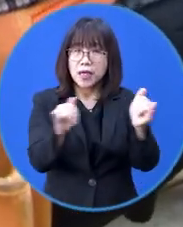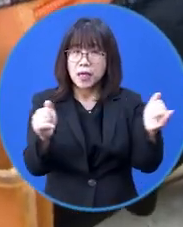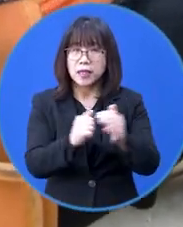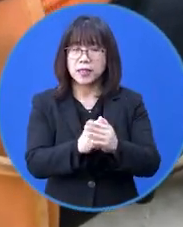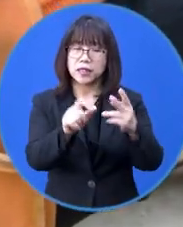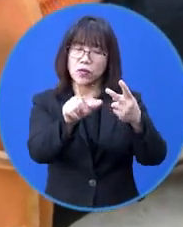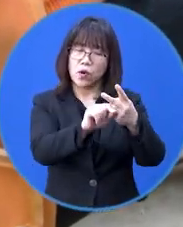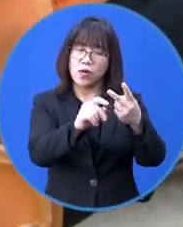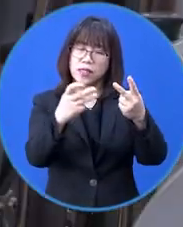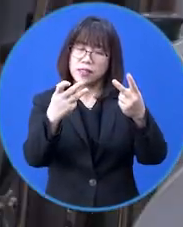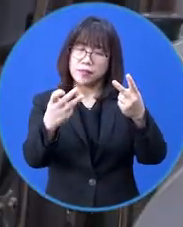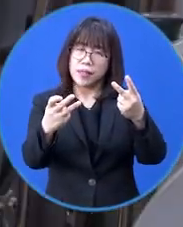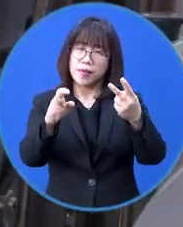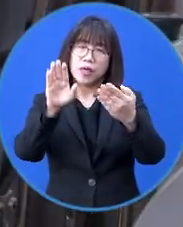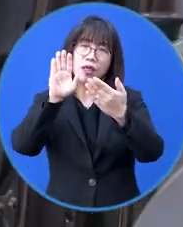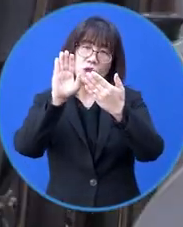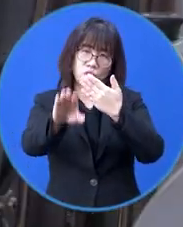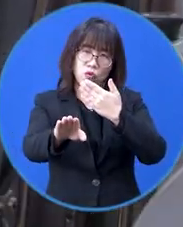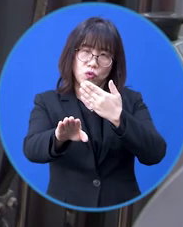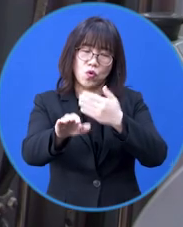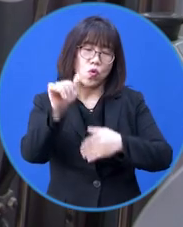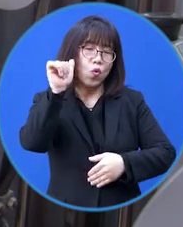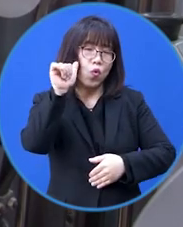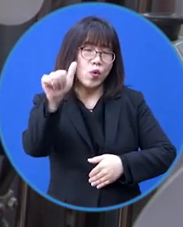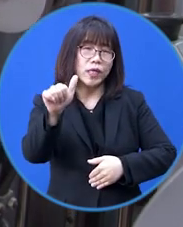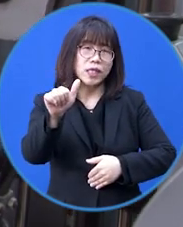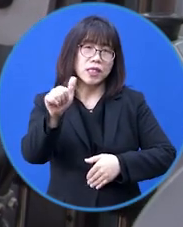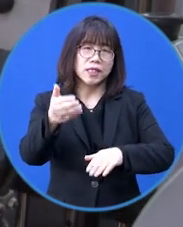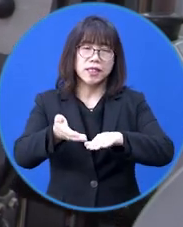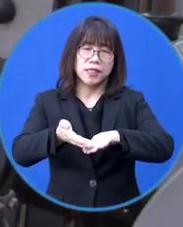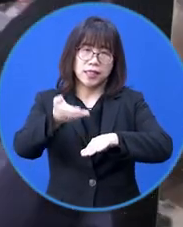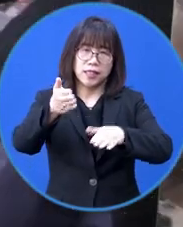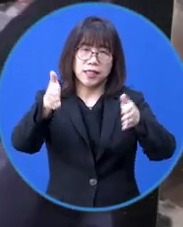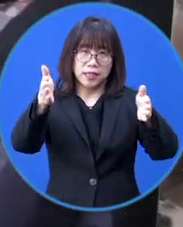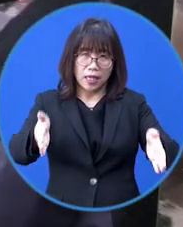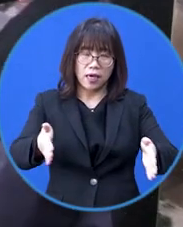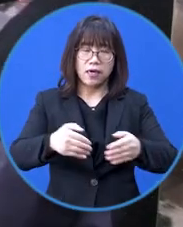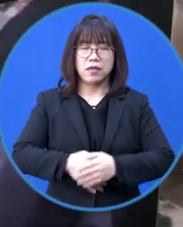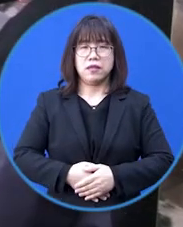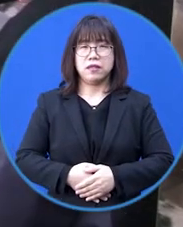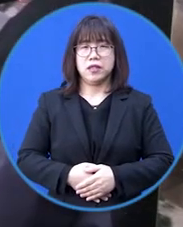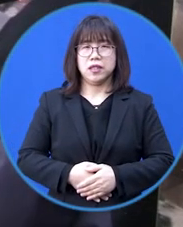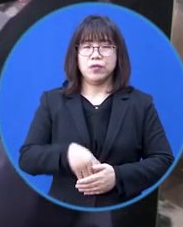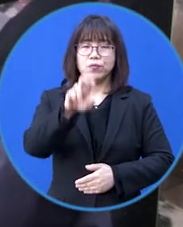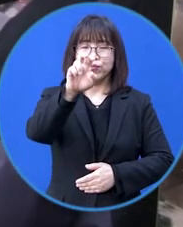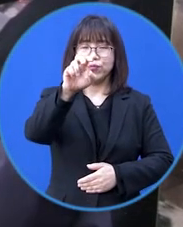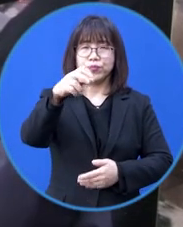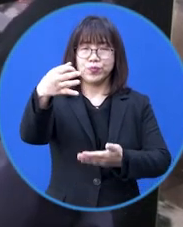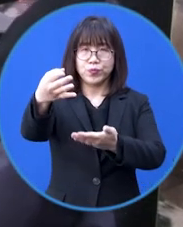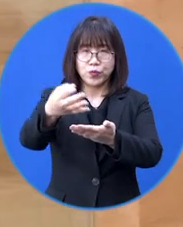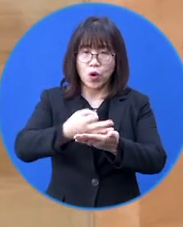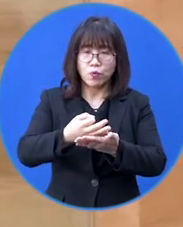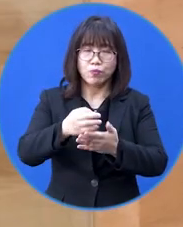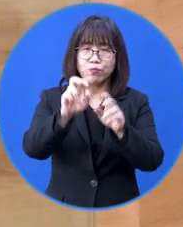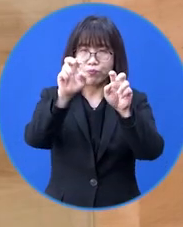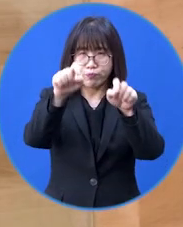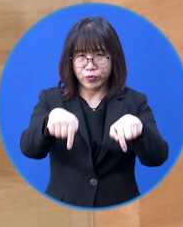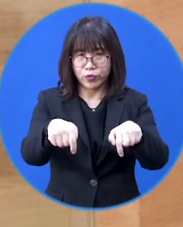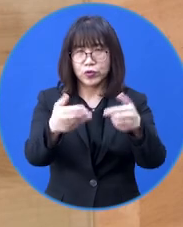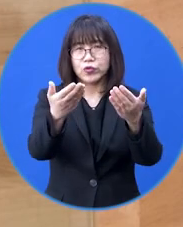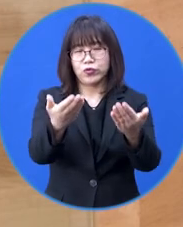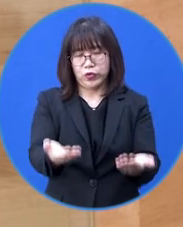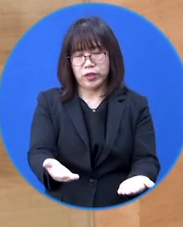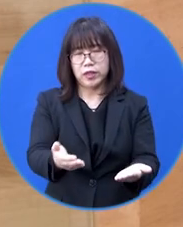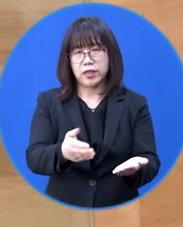2월 23일 이후 5일 이상 무급휴직을 실시한 근로자로 신청자를 대상으로 심사를 거쳐 지원